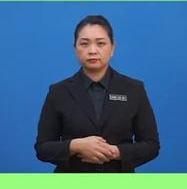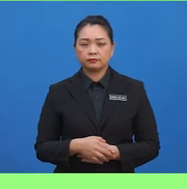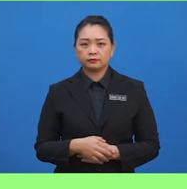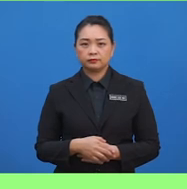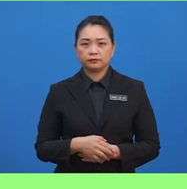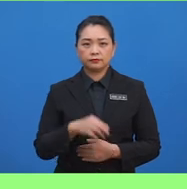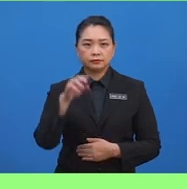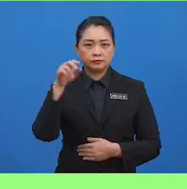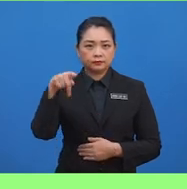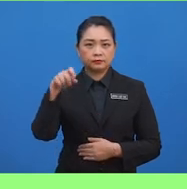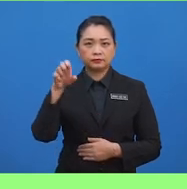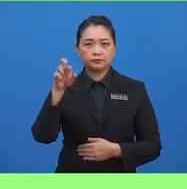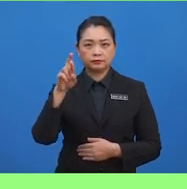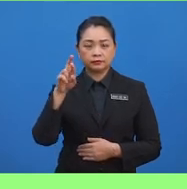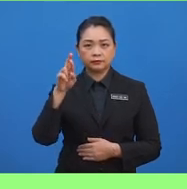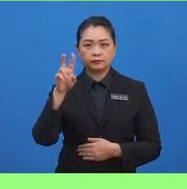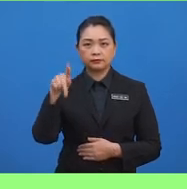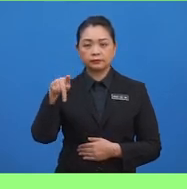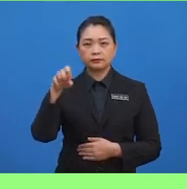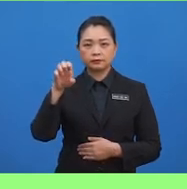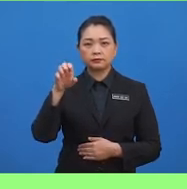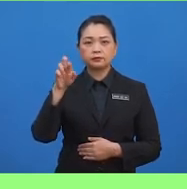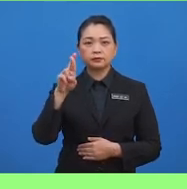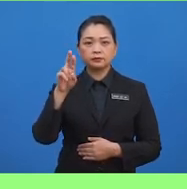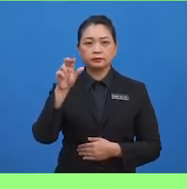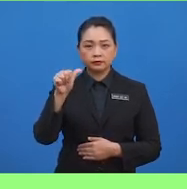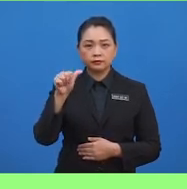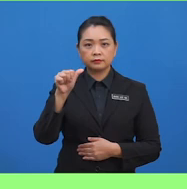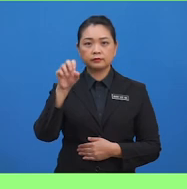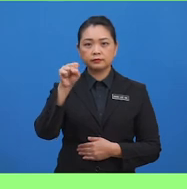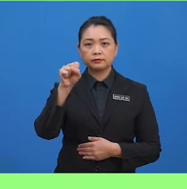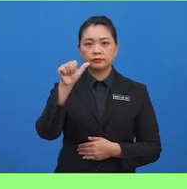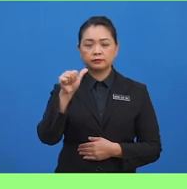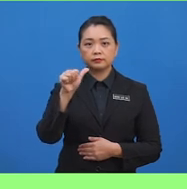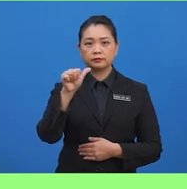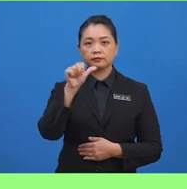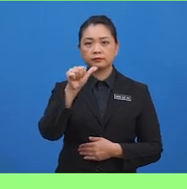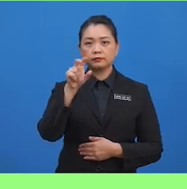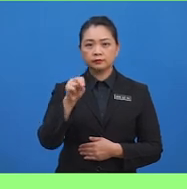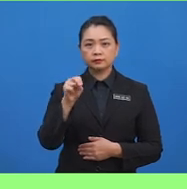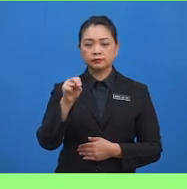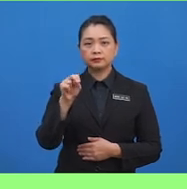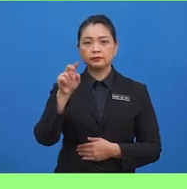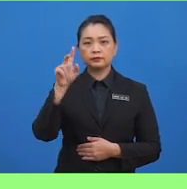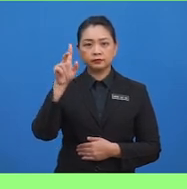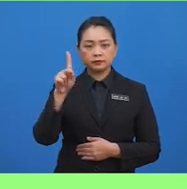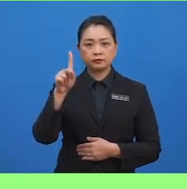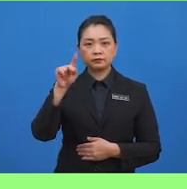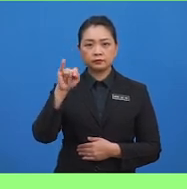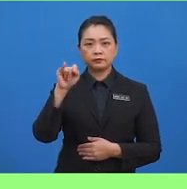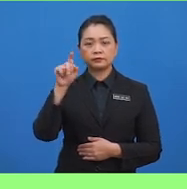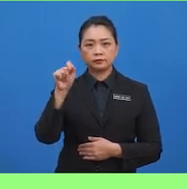saat keempat kelima Ki ke 6 tahun